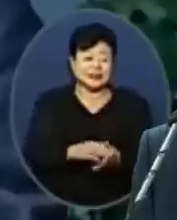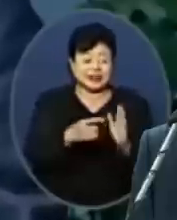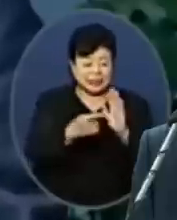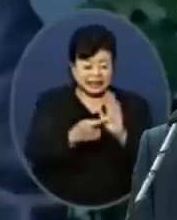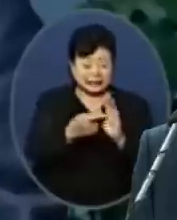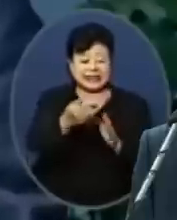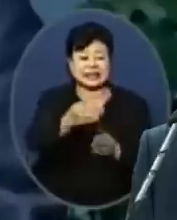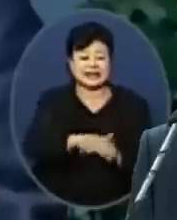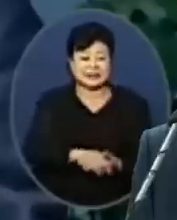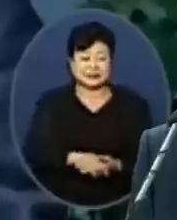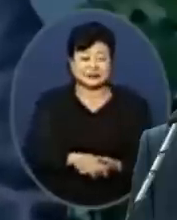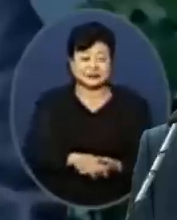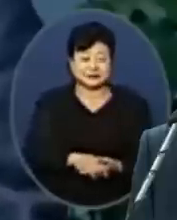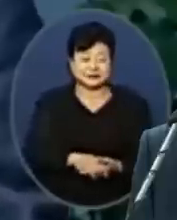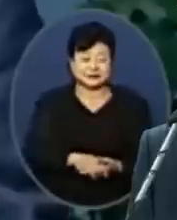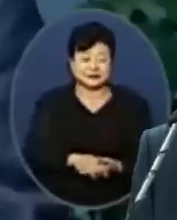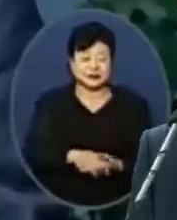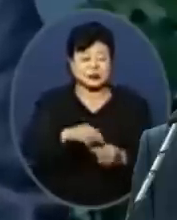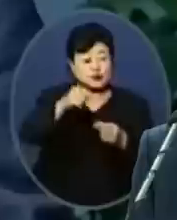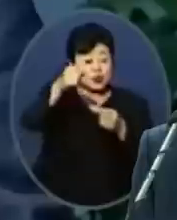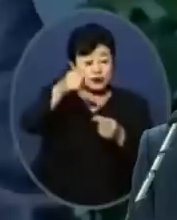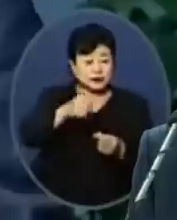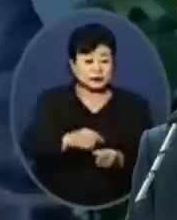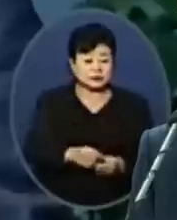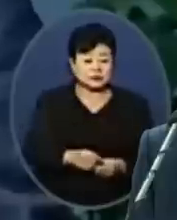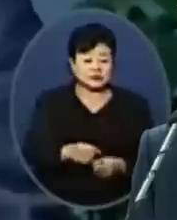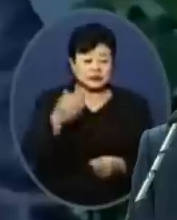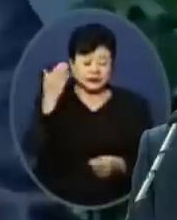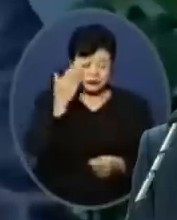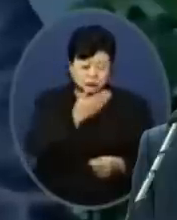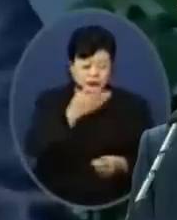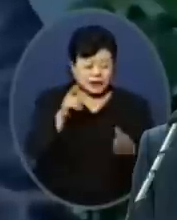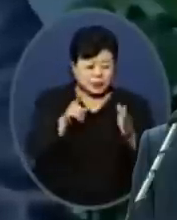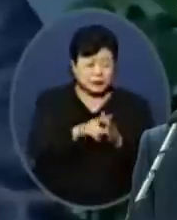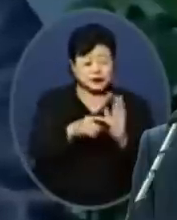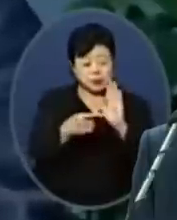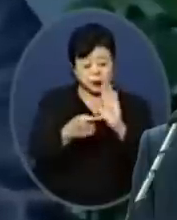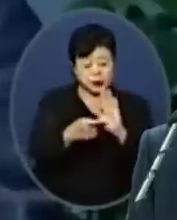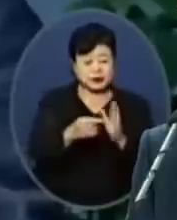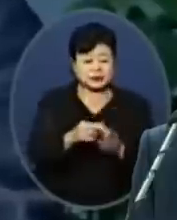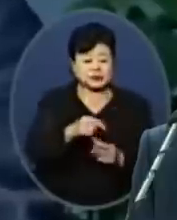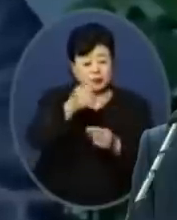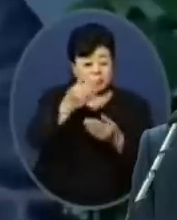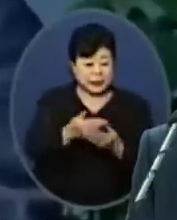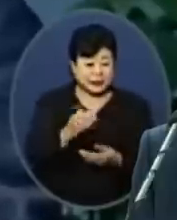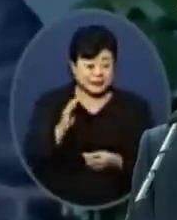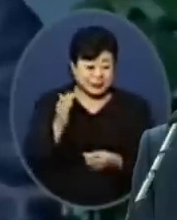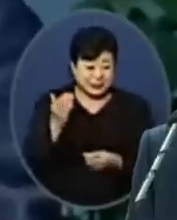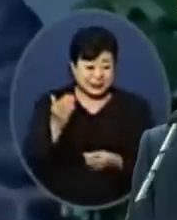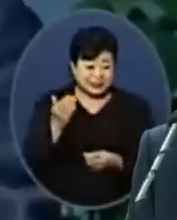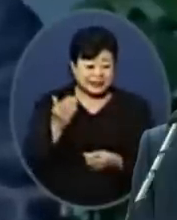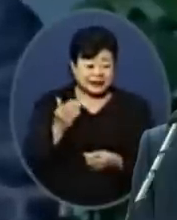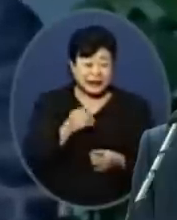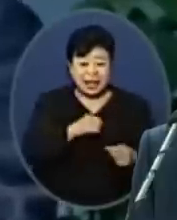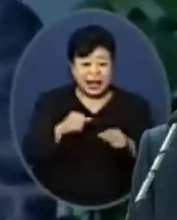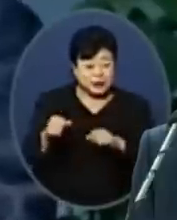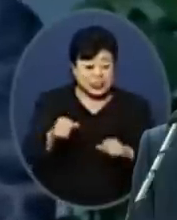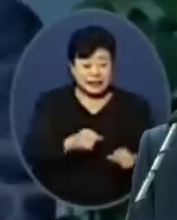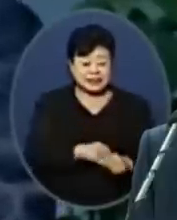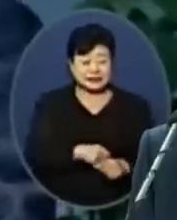나타나게 하는 것입니다. 구원은 순수하게 믿음으로 보혈의 은혜로 구원받았지만